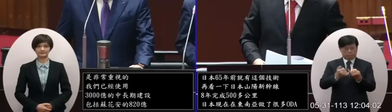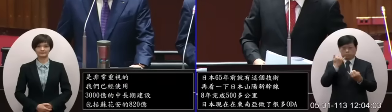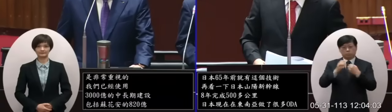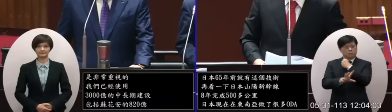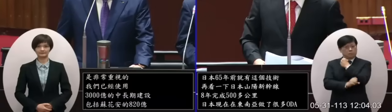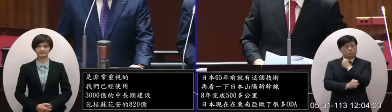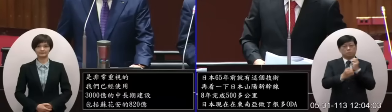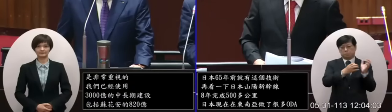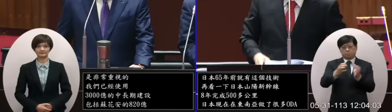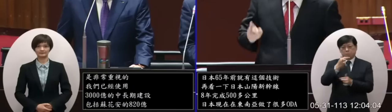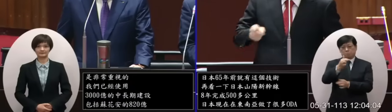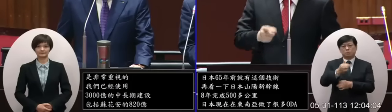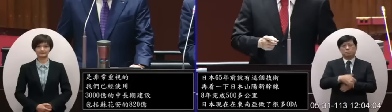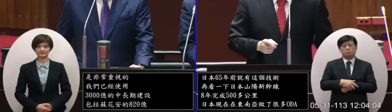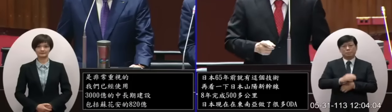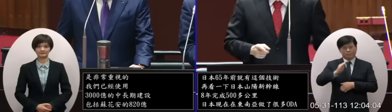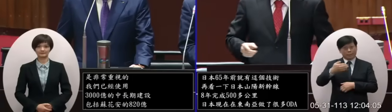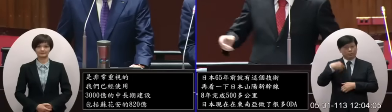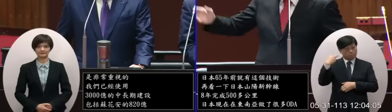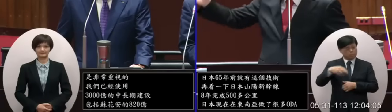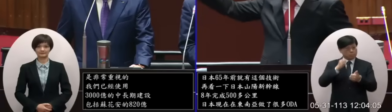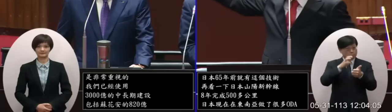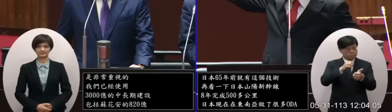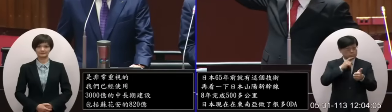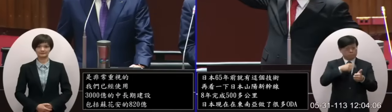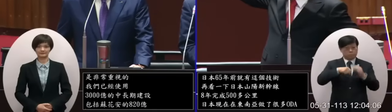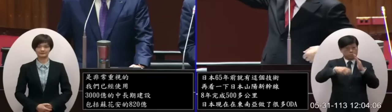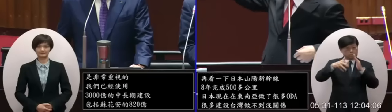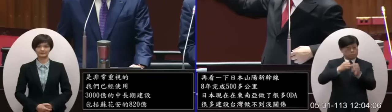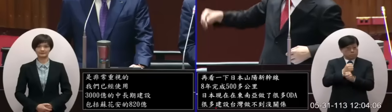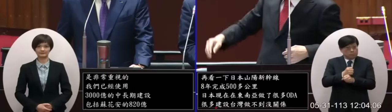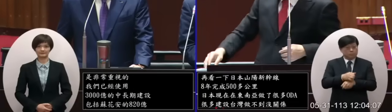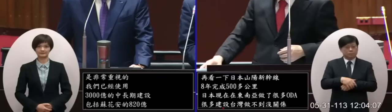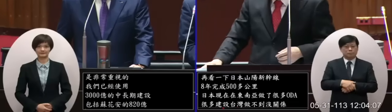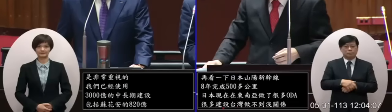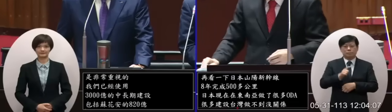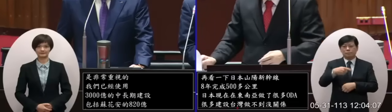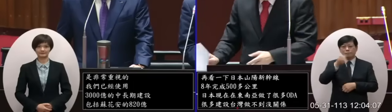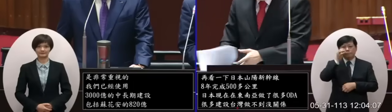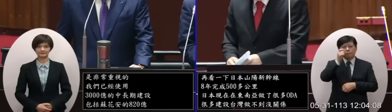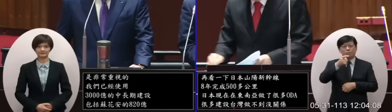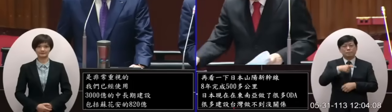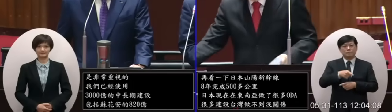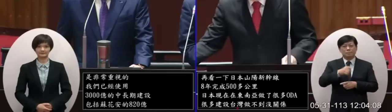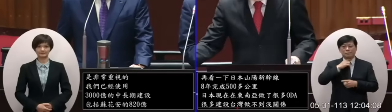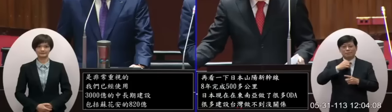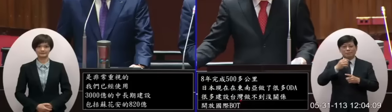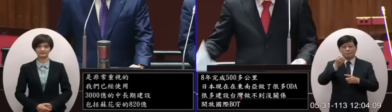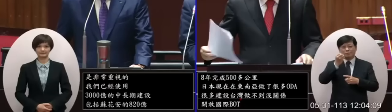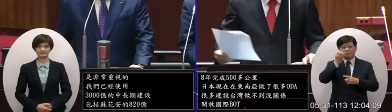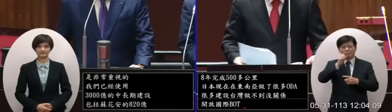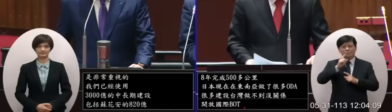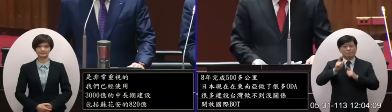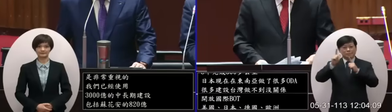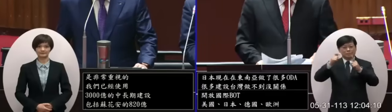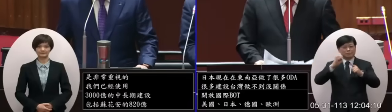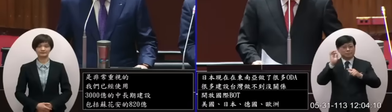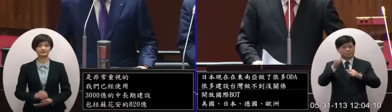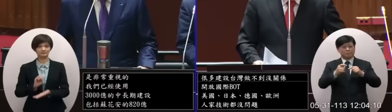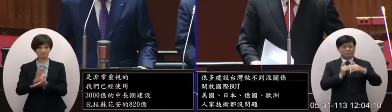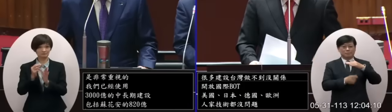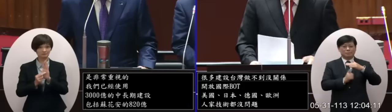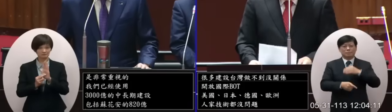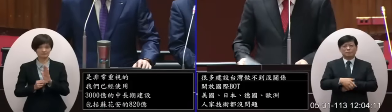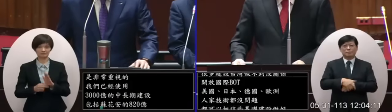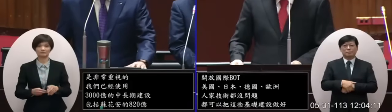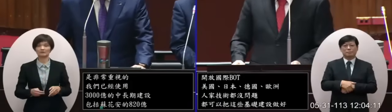础建设做好。不过本席要在这里提醒院长，好，来我们看一下这个花东块，好， 跟委员报告，我们铁